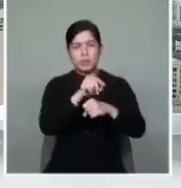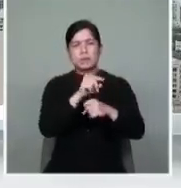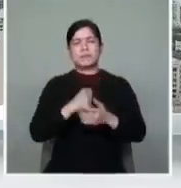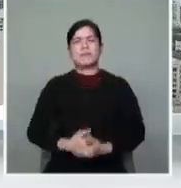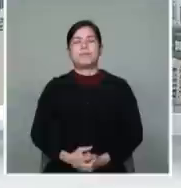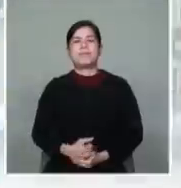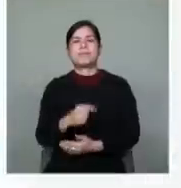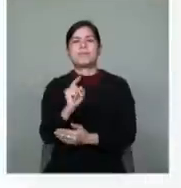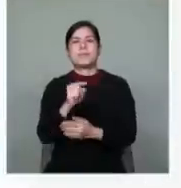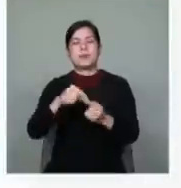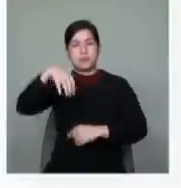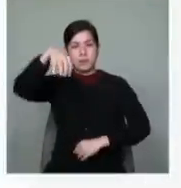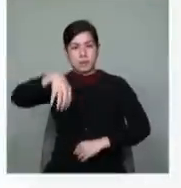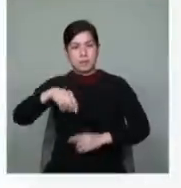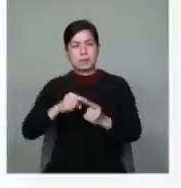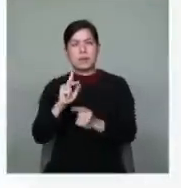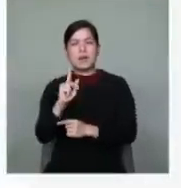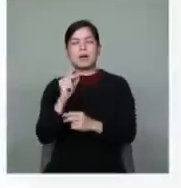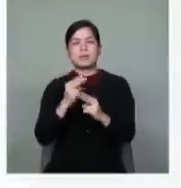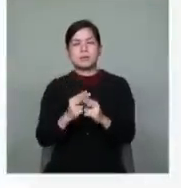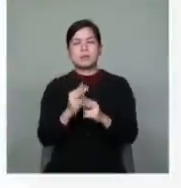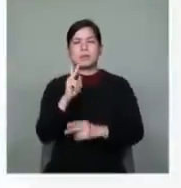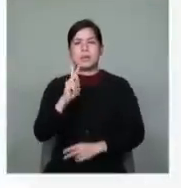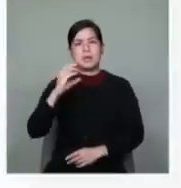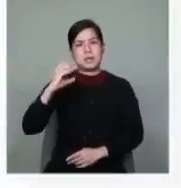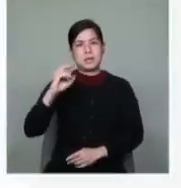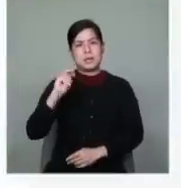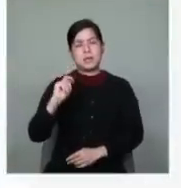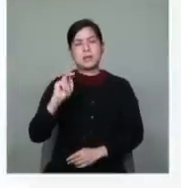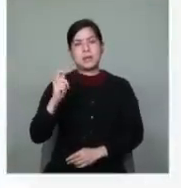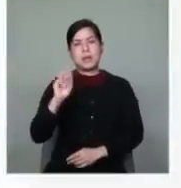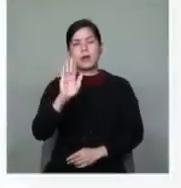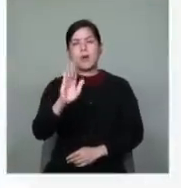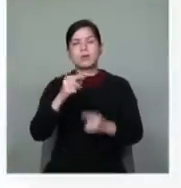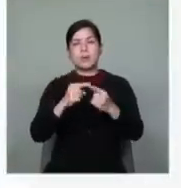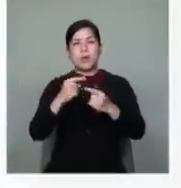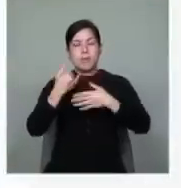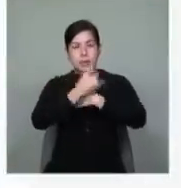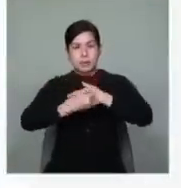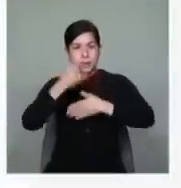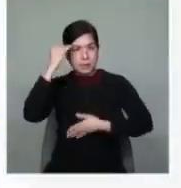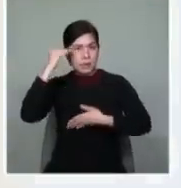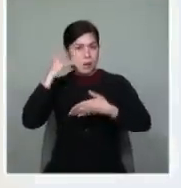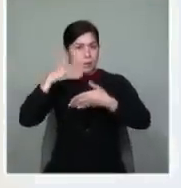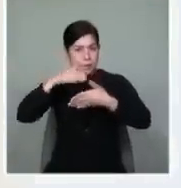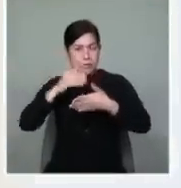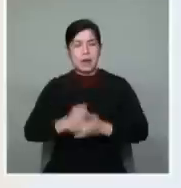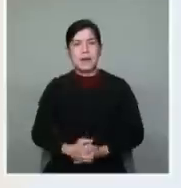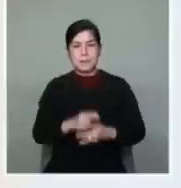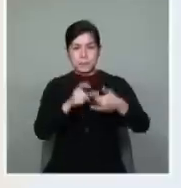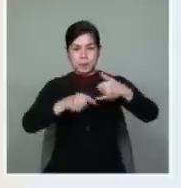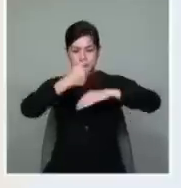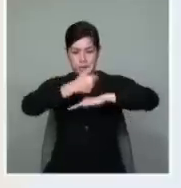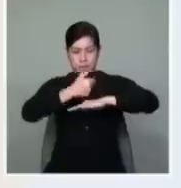เปิดเผยมาจากสำนักข่าว KCNA ของทางการเกาหลีเหนือนะคะรายงานในวันเสาร์ว่าคิมจองอึนผู้นำเกาหลีเหนือได้ส่งข้อ